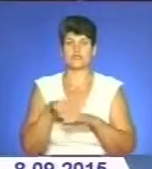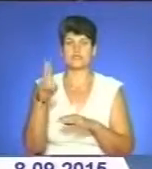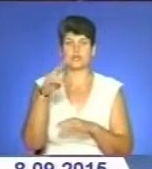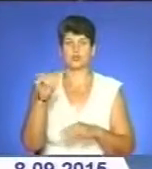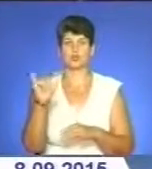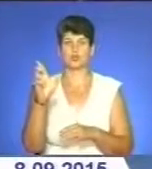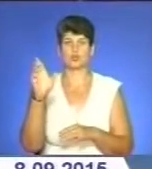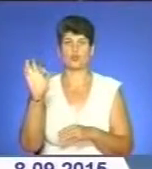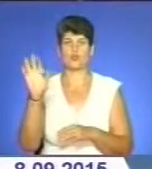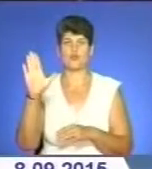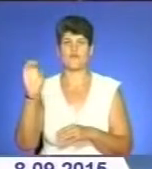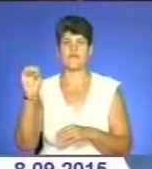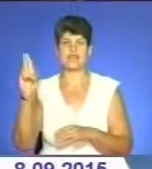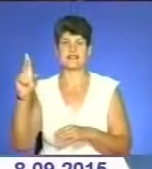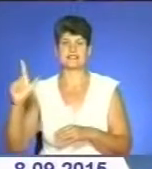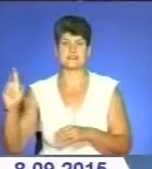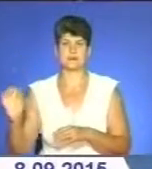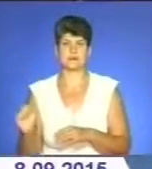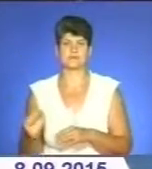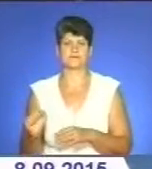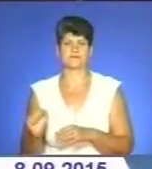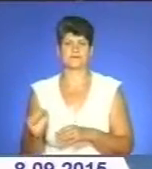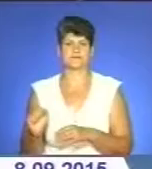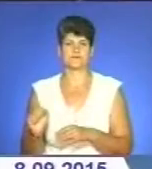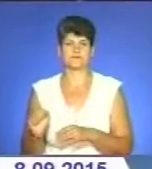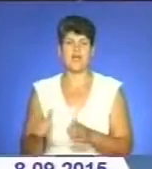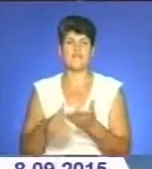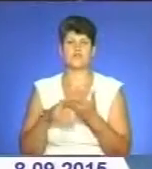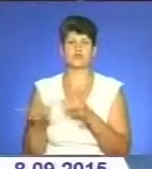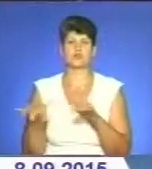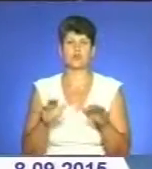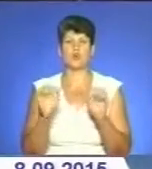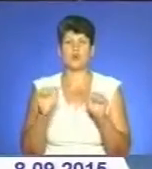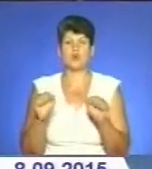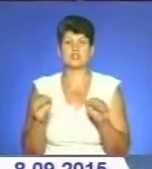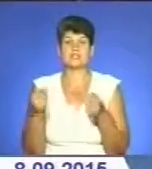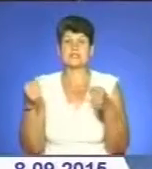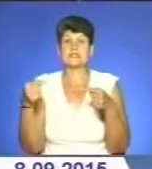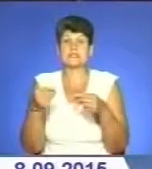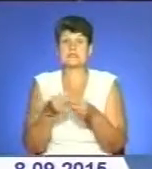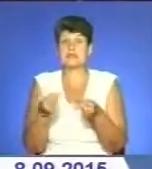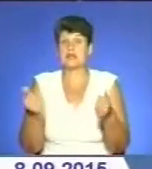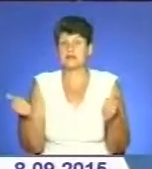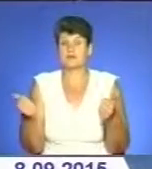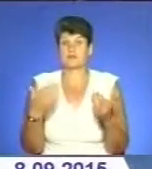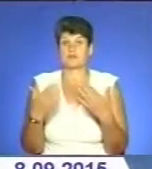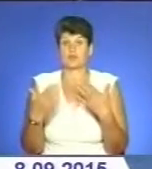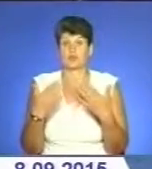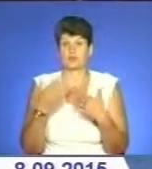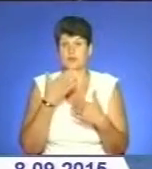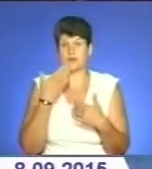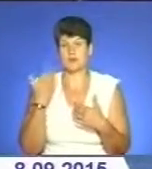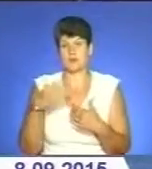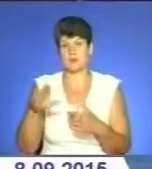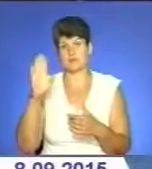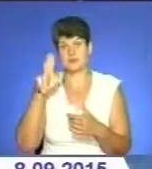бригади – черговий крок до професійної армії. А волонтерський рух у Тернополі може зникнути через некоректне ставлення окремих бійців і членів